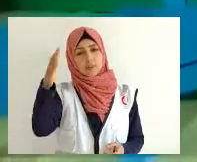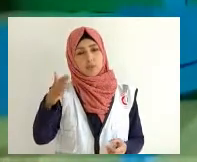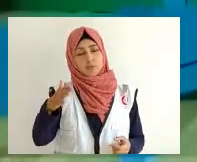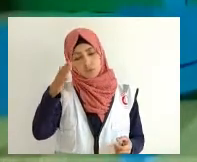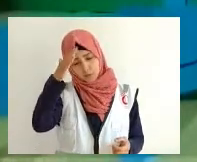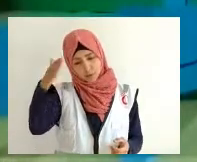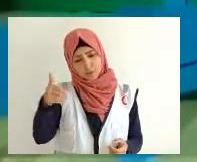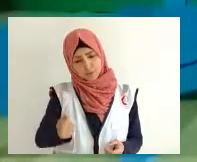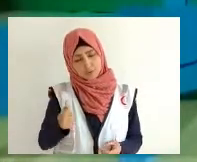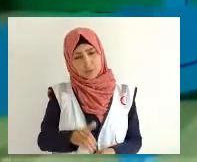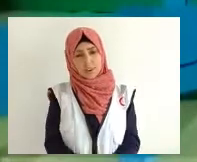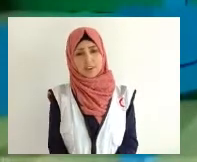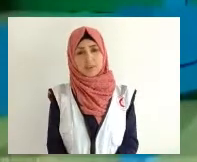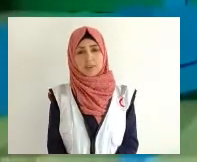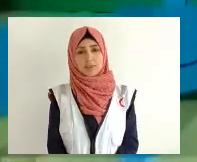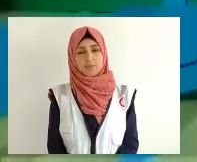والسرور.